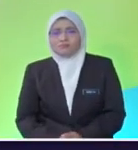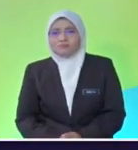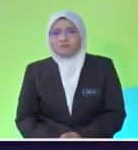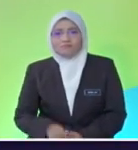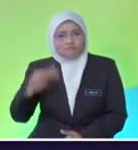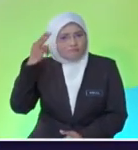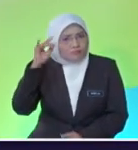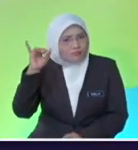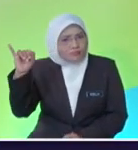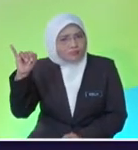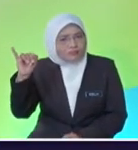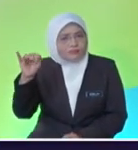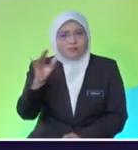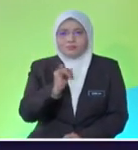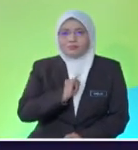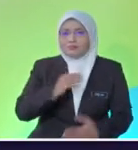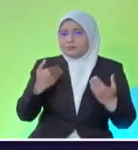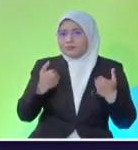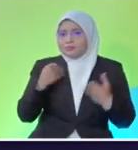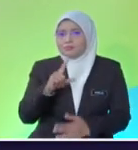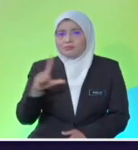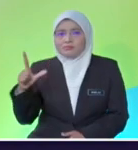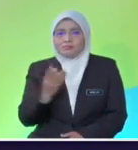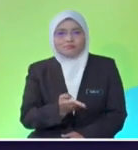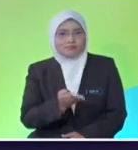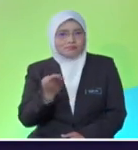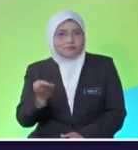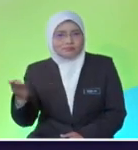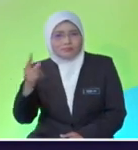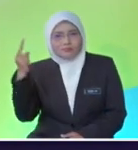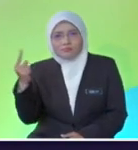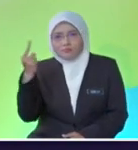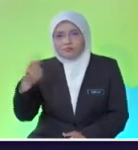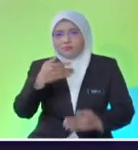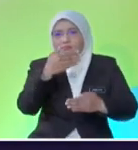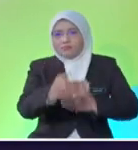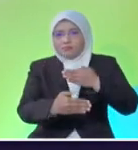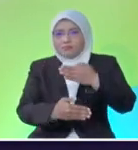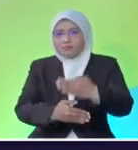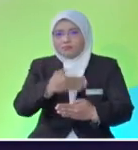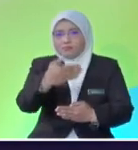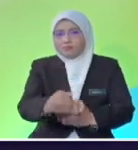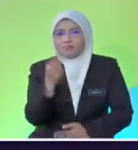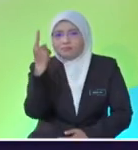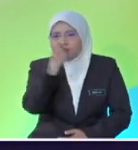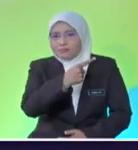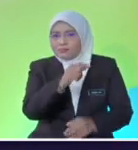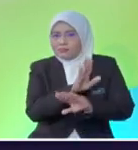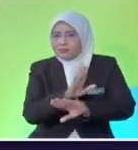Hai, saya adalah benda yang sentiasa bergerak ke hadapan dan tak akan berundur ke